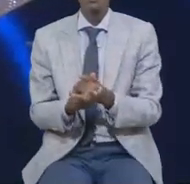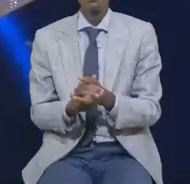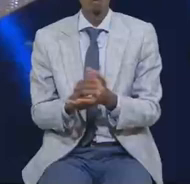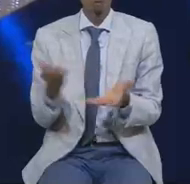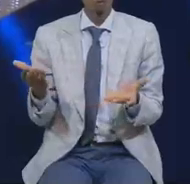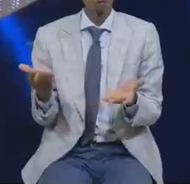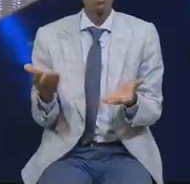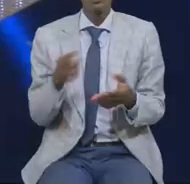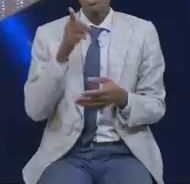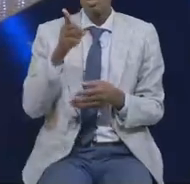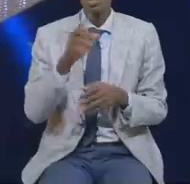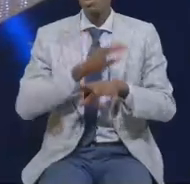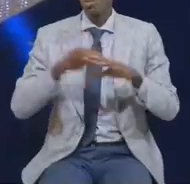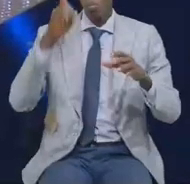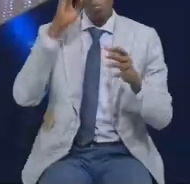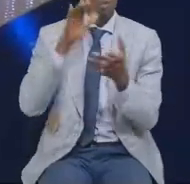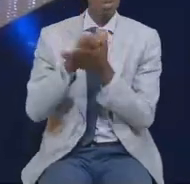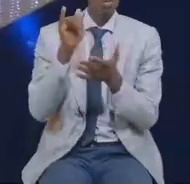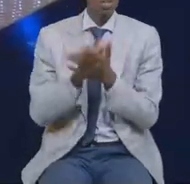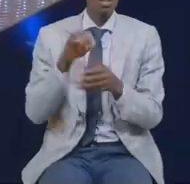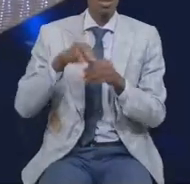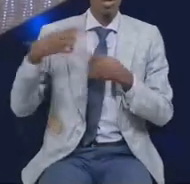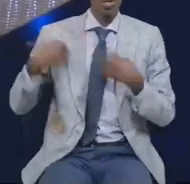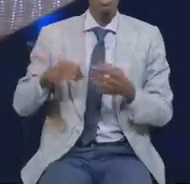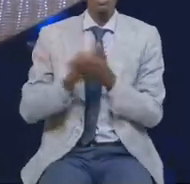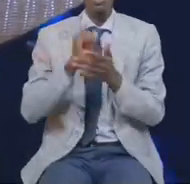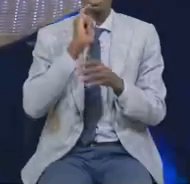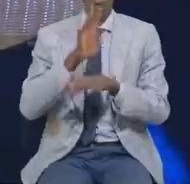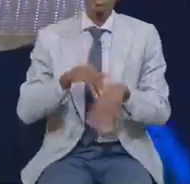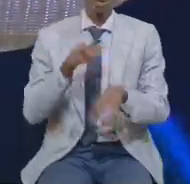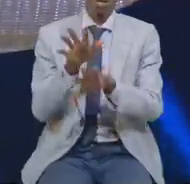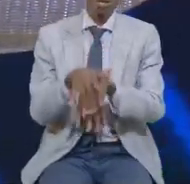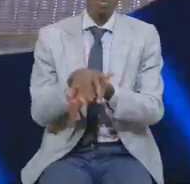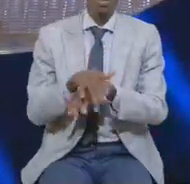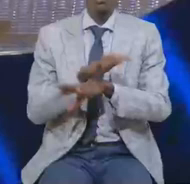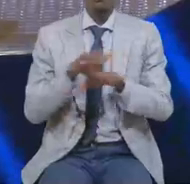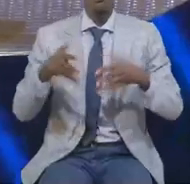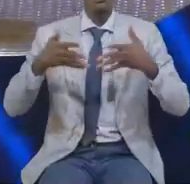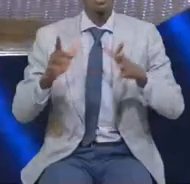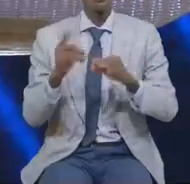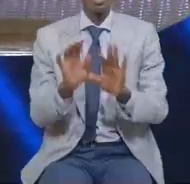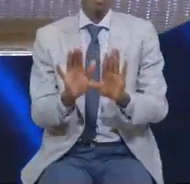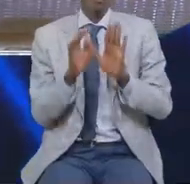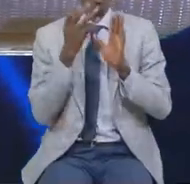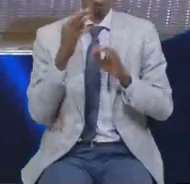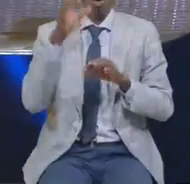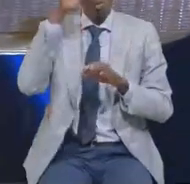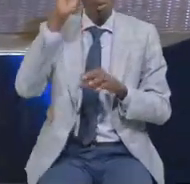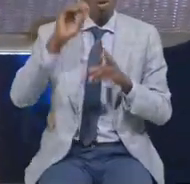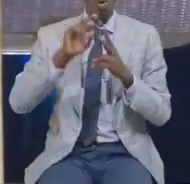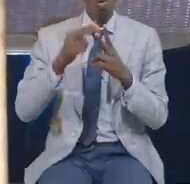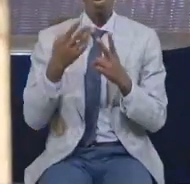de solidarité. C'est l'incrédulité dans votre cœur. C'est l'hypocrisie. Ne permettez pas à la crainte de l'homme